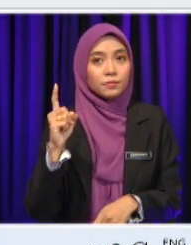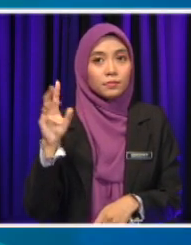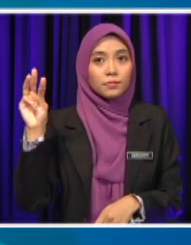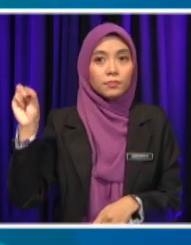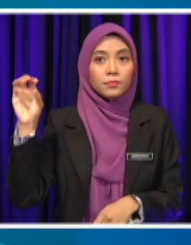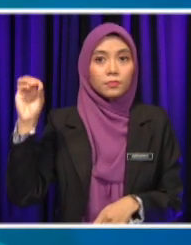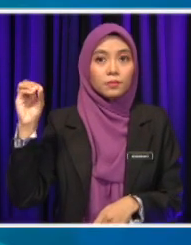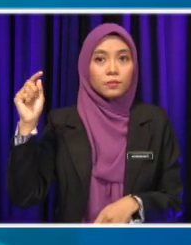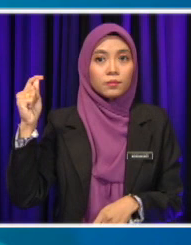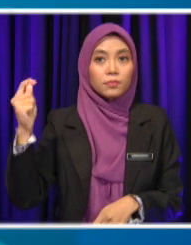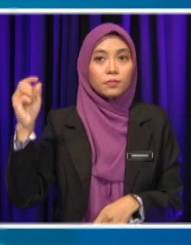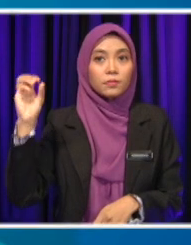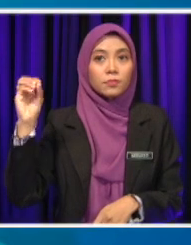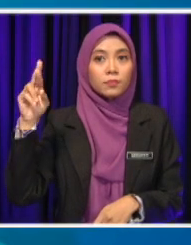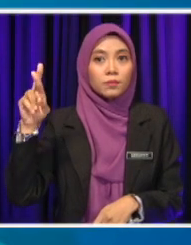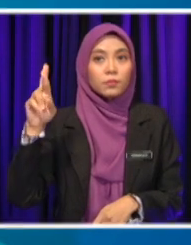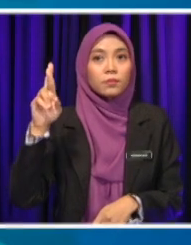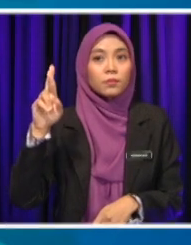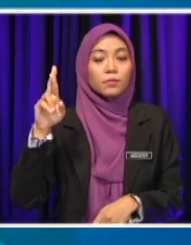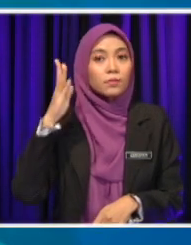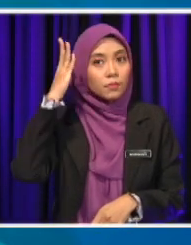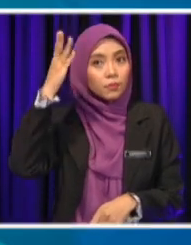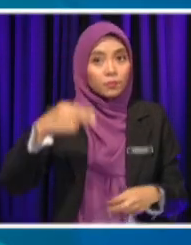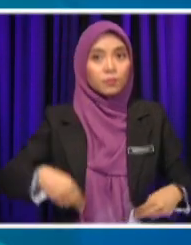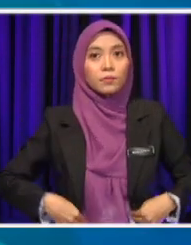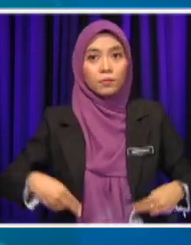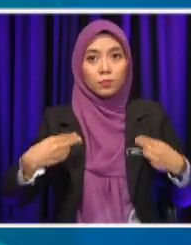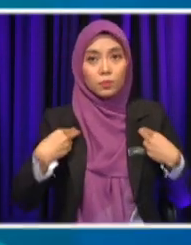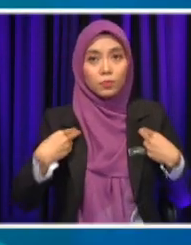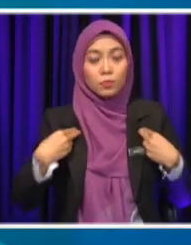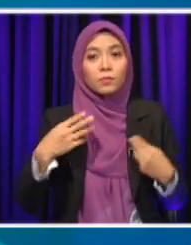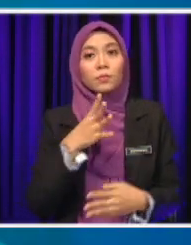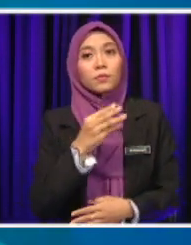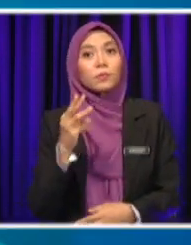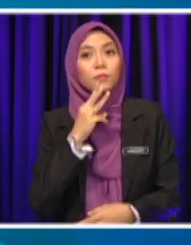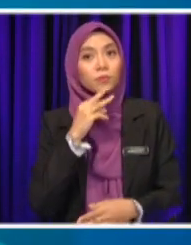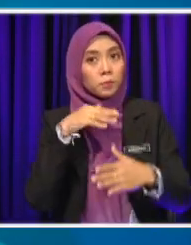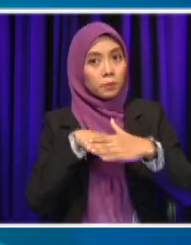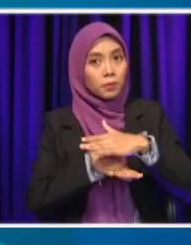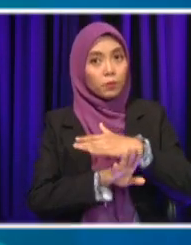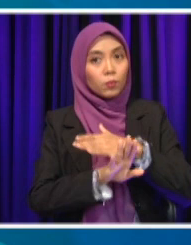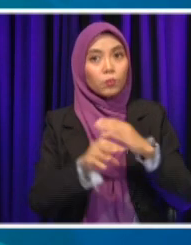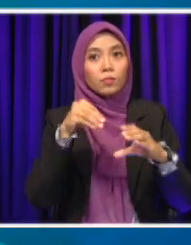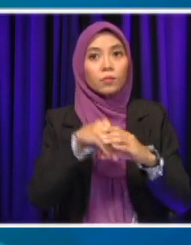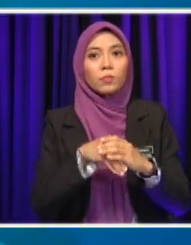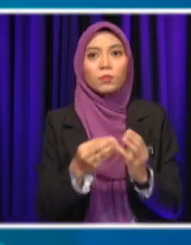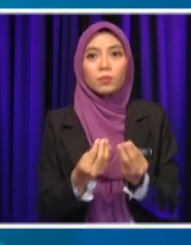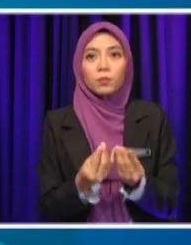dihidupkan. Betul cikgu. Supaya dia nak masukkan air ke dalam. Okay, jadi kita akan tarik motor, kita akan hidupkan